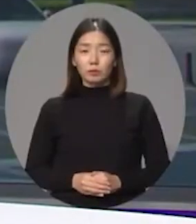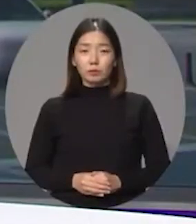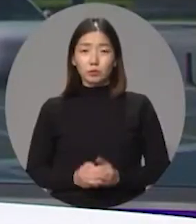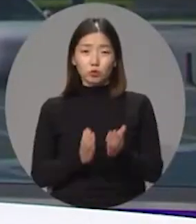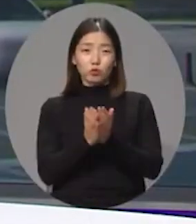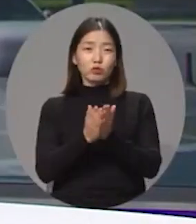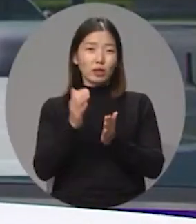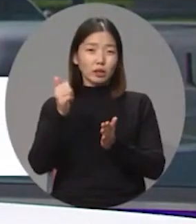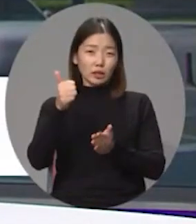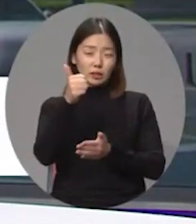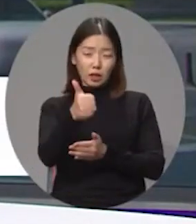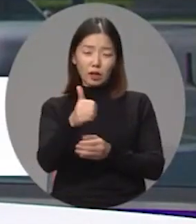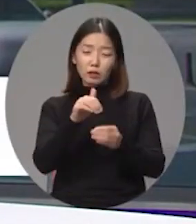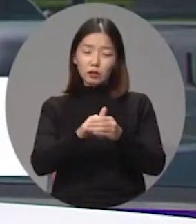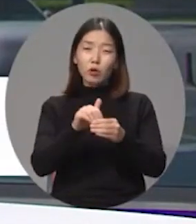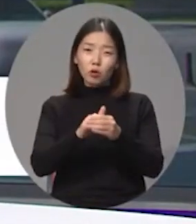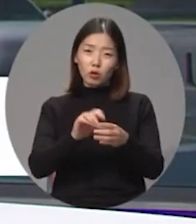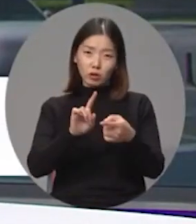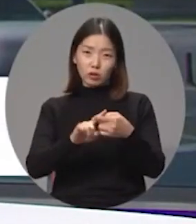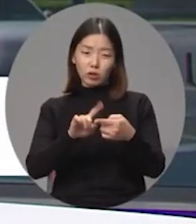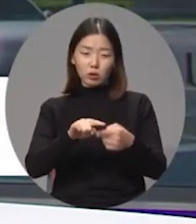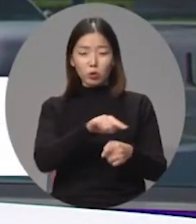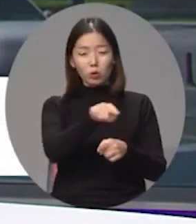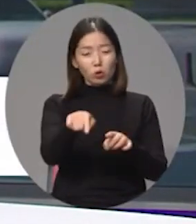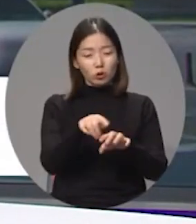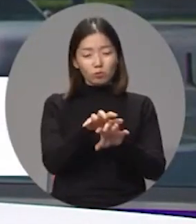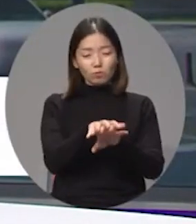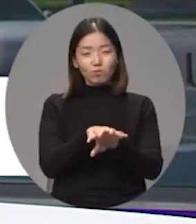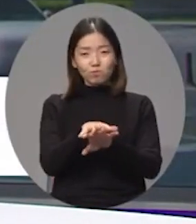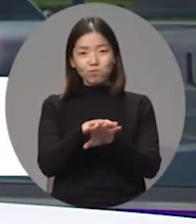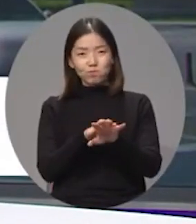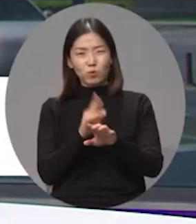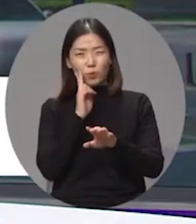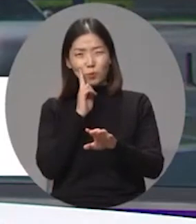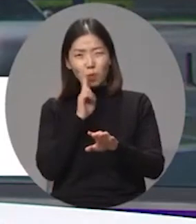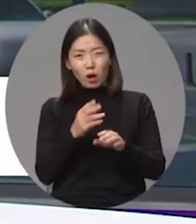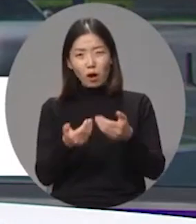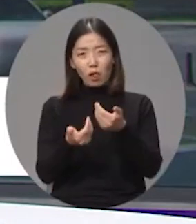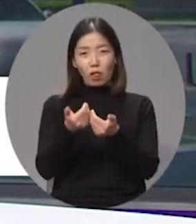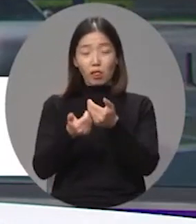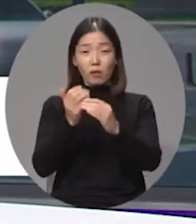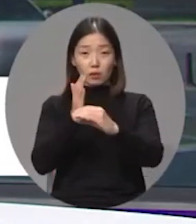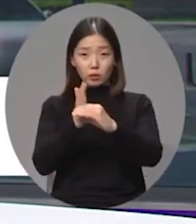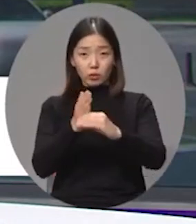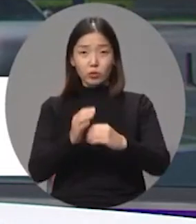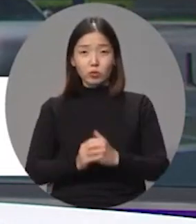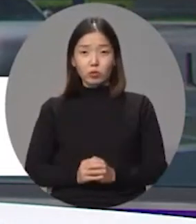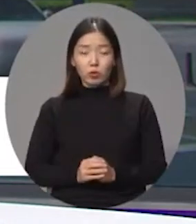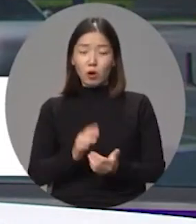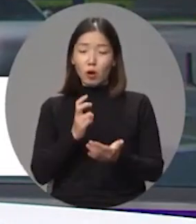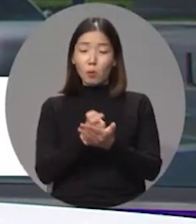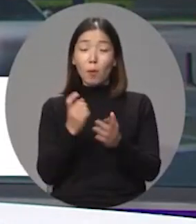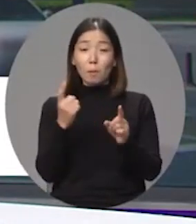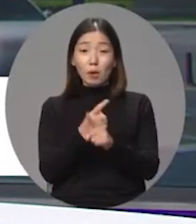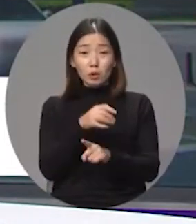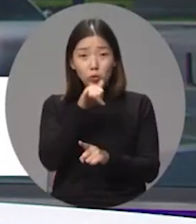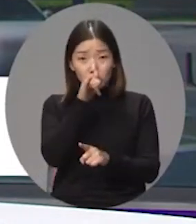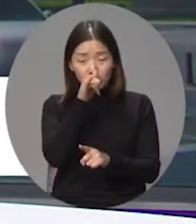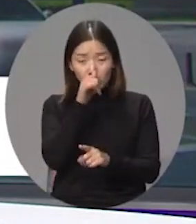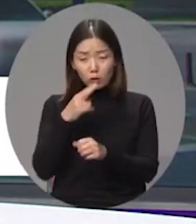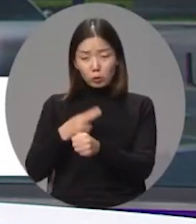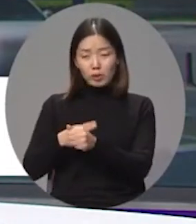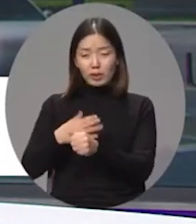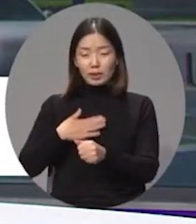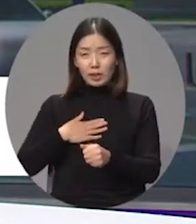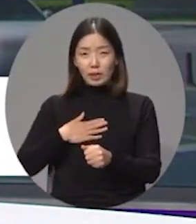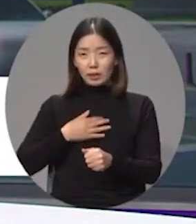군산대 가 총장 선도를 둘러싸고 구성원들간의 심각한 갈등을 빚고 있습니다 법 개정 에도 불구하고 교수들이